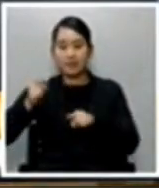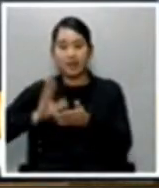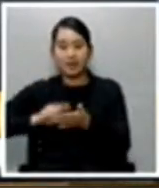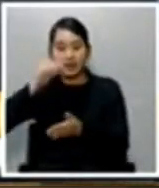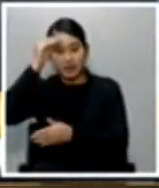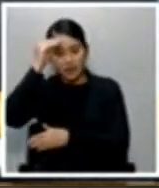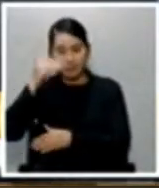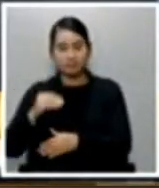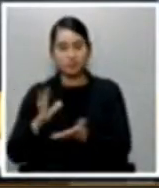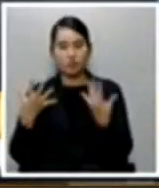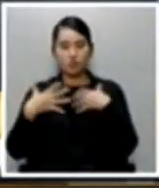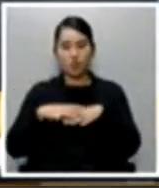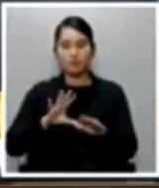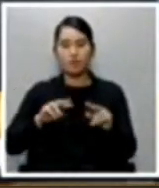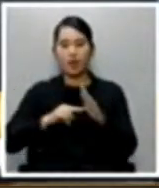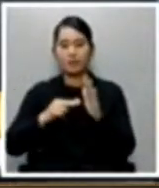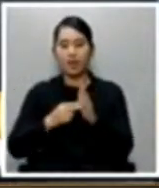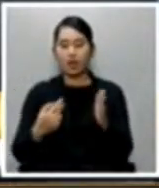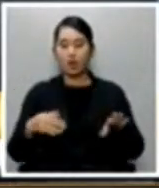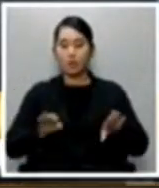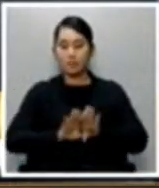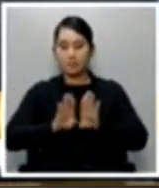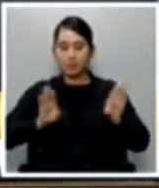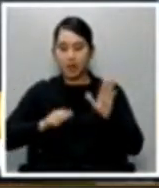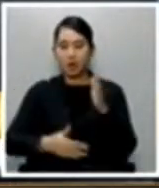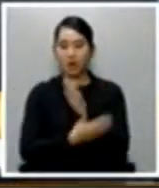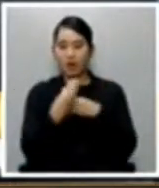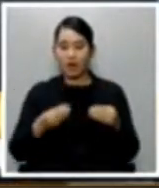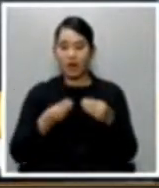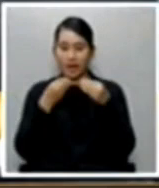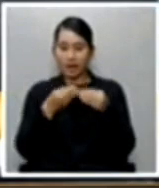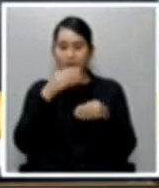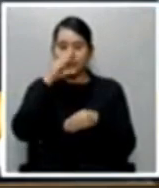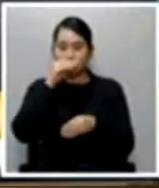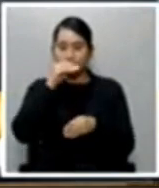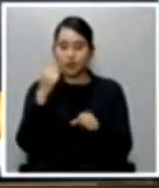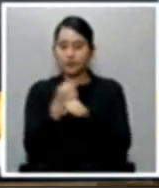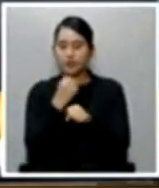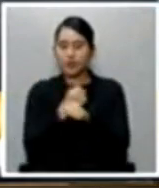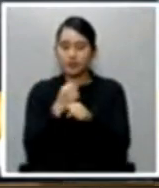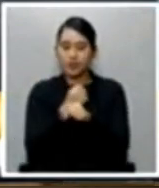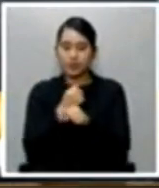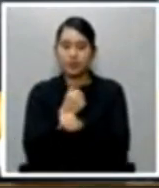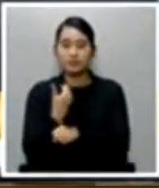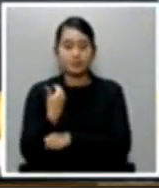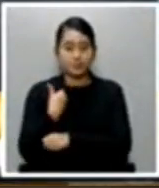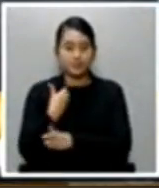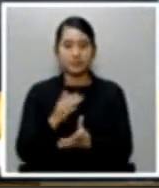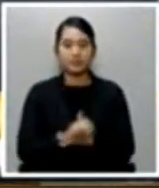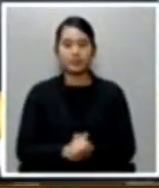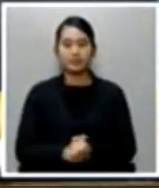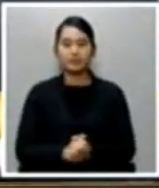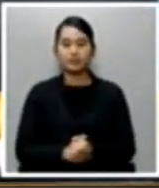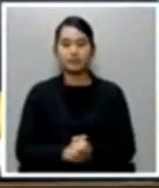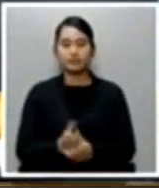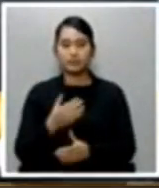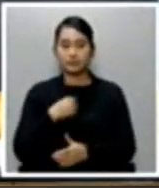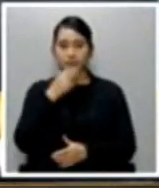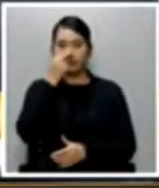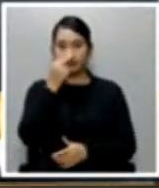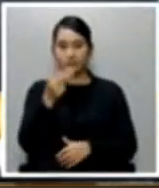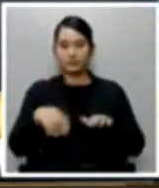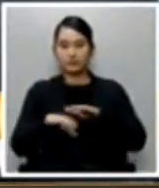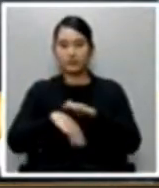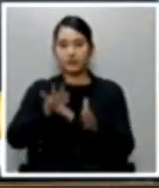ยมันเป็นการฝึกให้เด็กเนี่ยได้มีโอกาสฝึกฝนภาษาอังกฤษผมมีข้อมูลให้เห็นนะครับว่